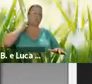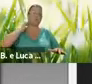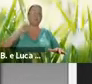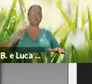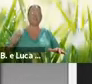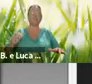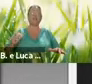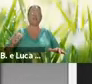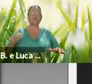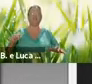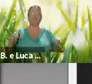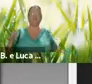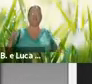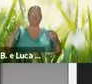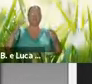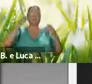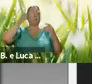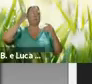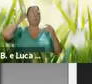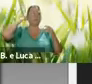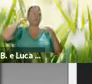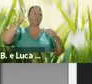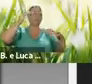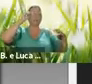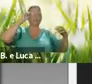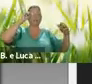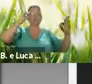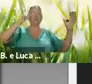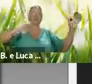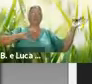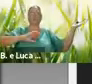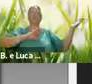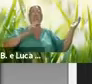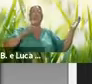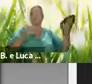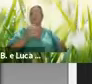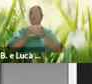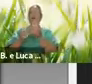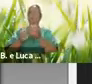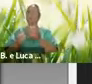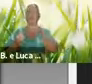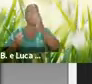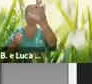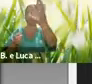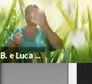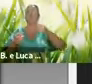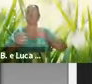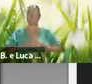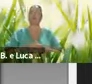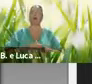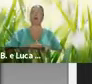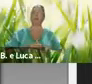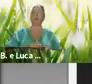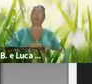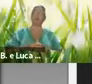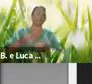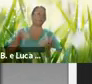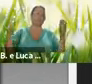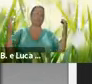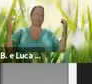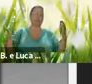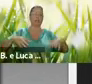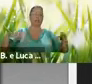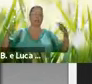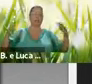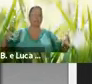abbiamo il nostro pensiero, la nostra idea sono quella già preconfezionata che assumiamo. È quello che sta dicendo qua,